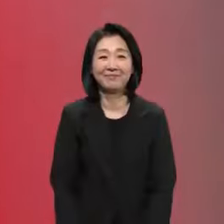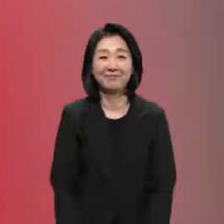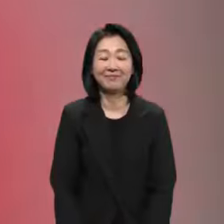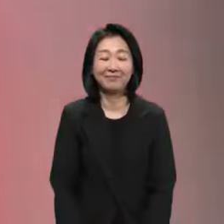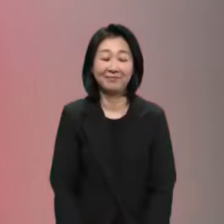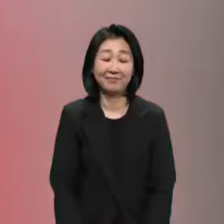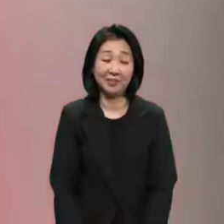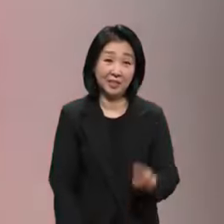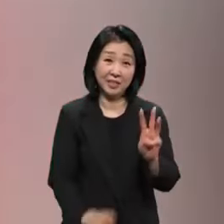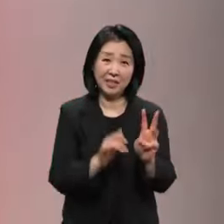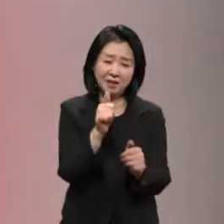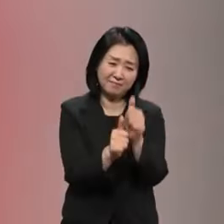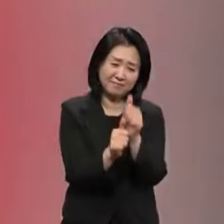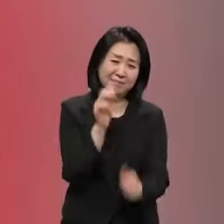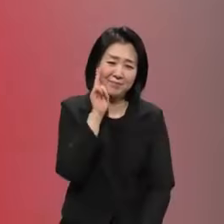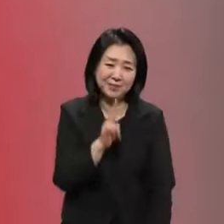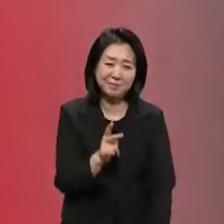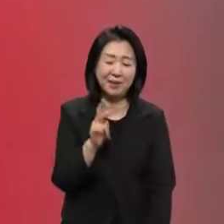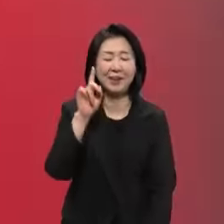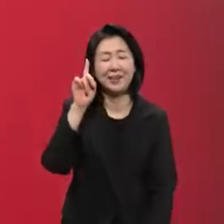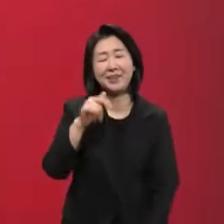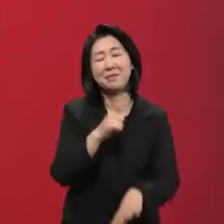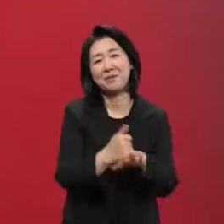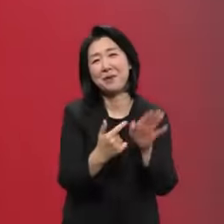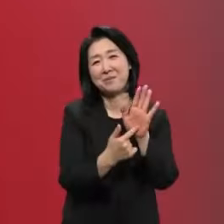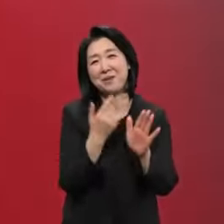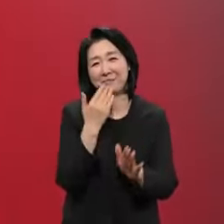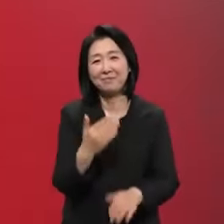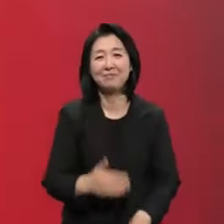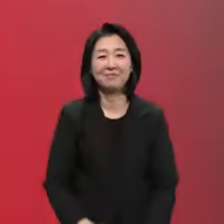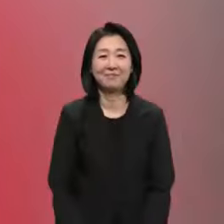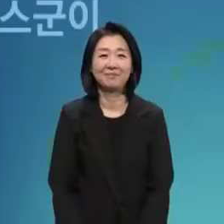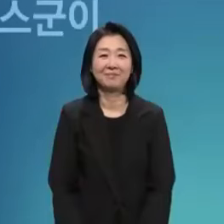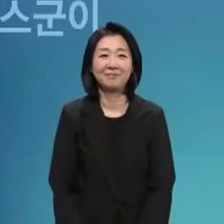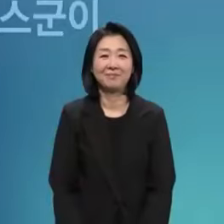치열한 3파전, 내일이면 결과를 알 수 있을 전망입니다.